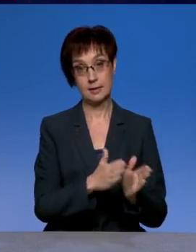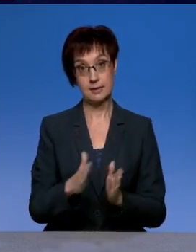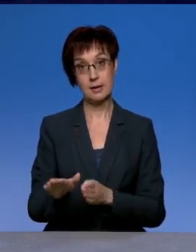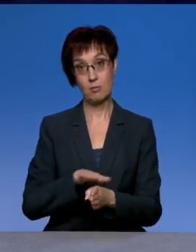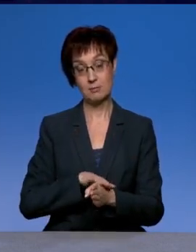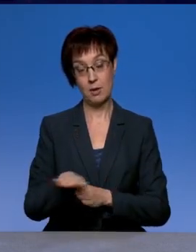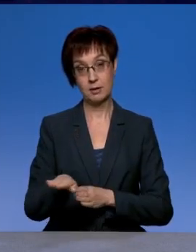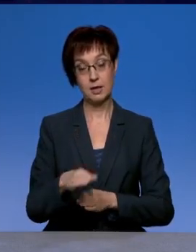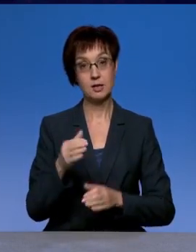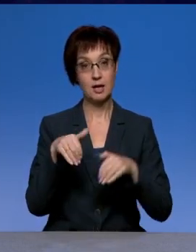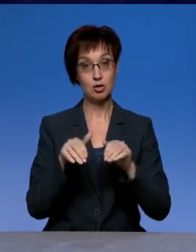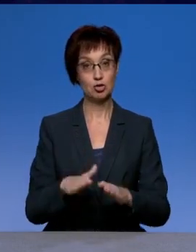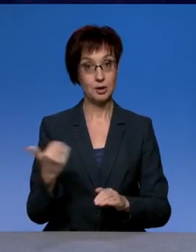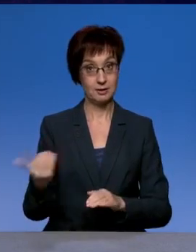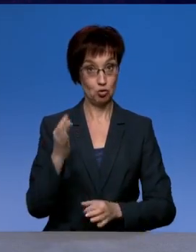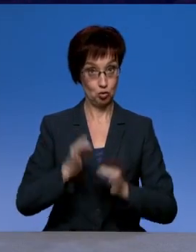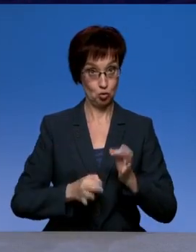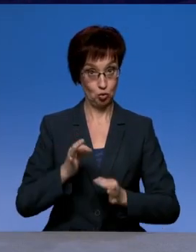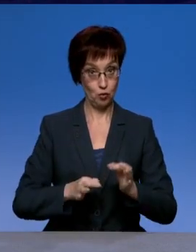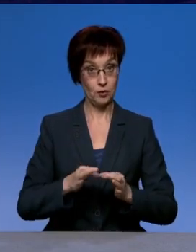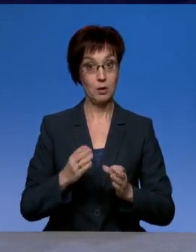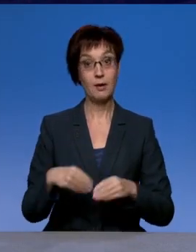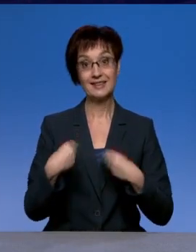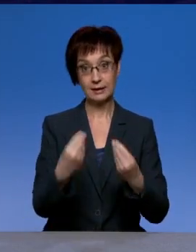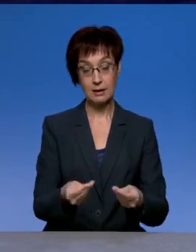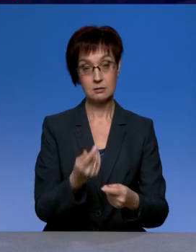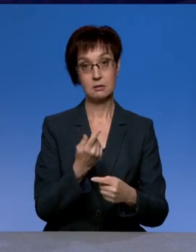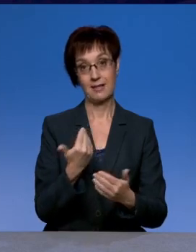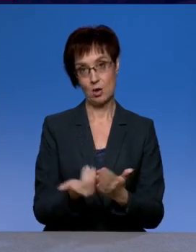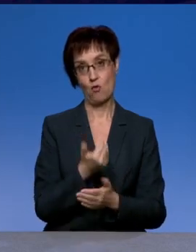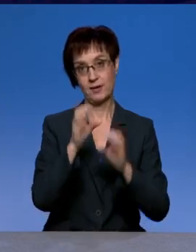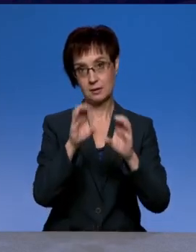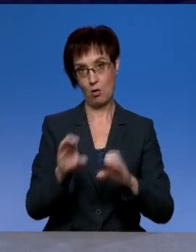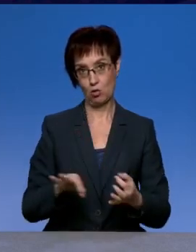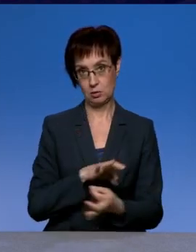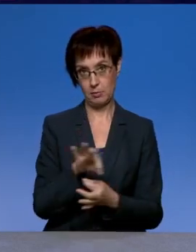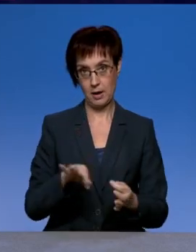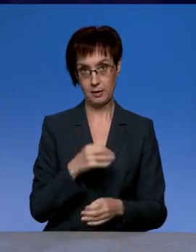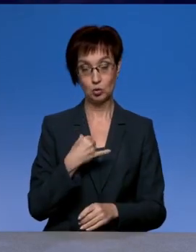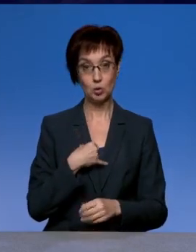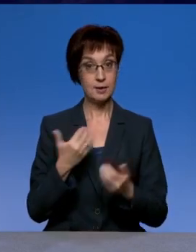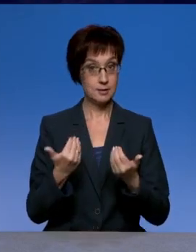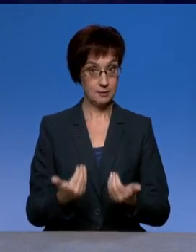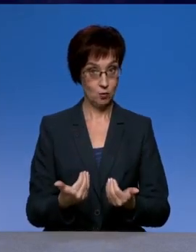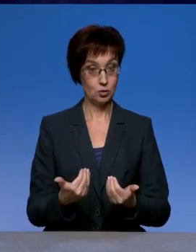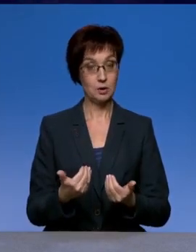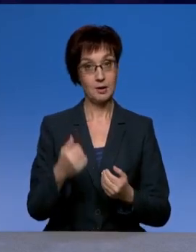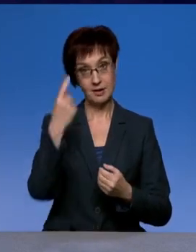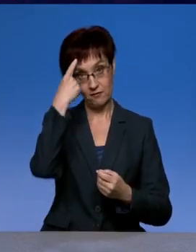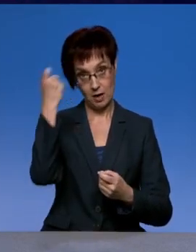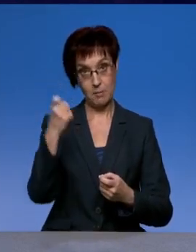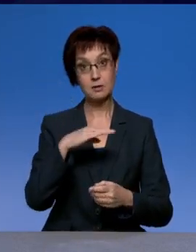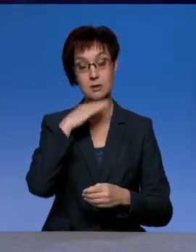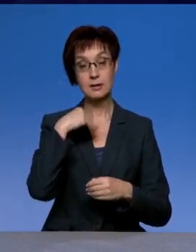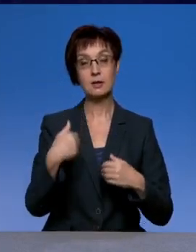этот законопроект принесет. У нас, если, например, сегодня достаточно открытая информация, если мы